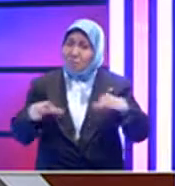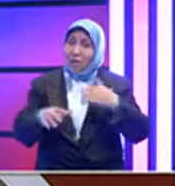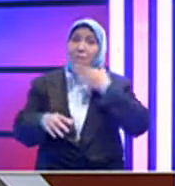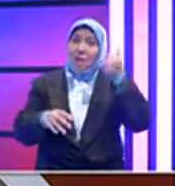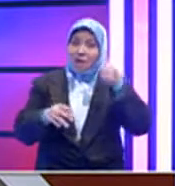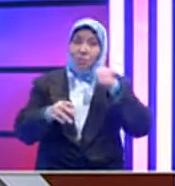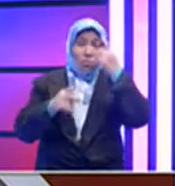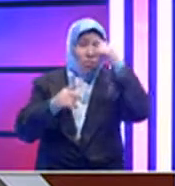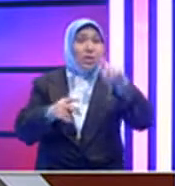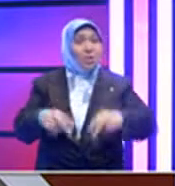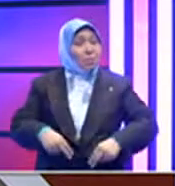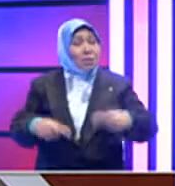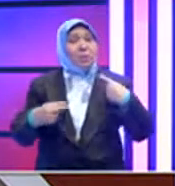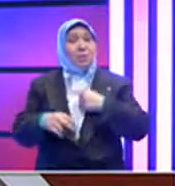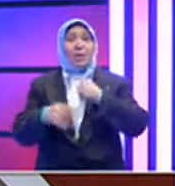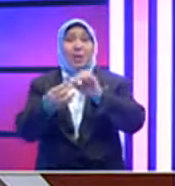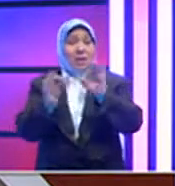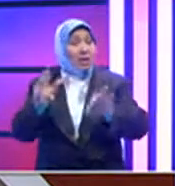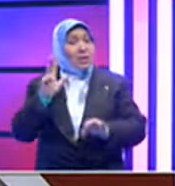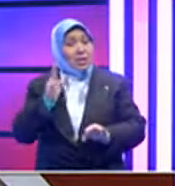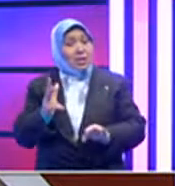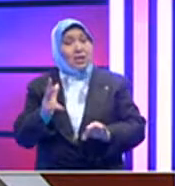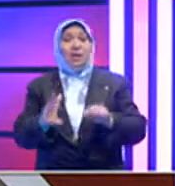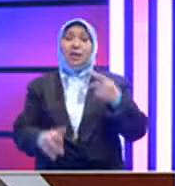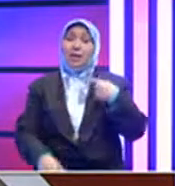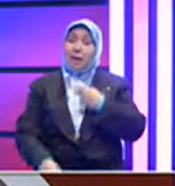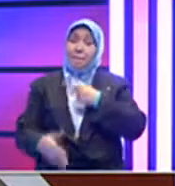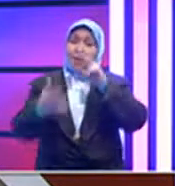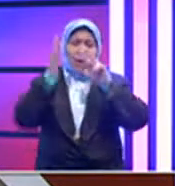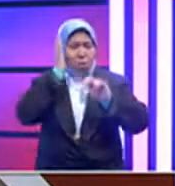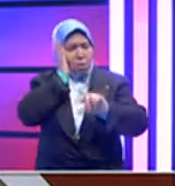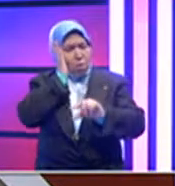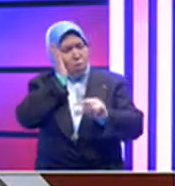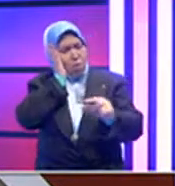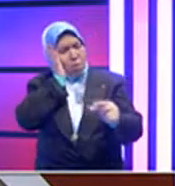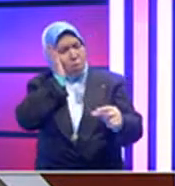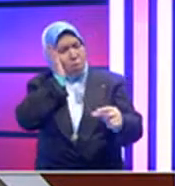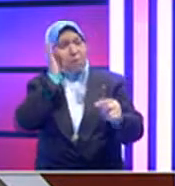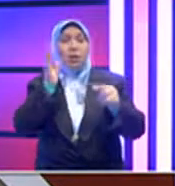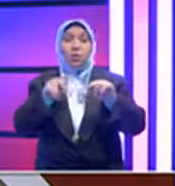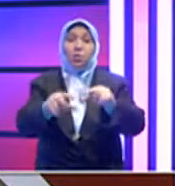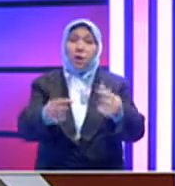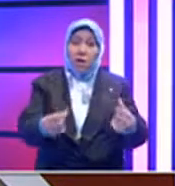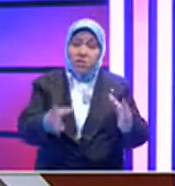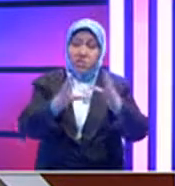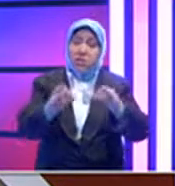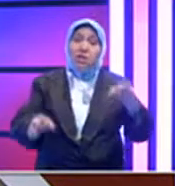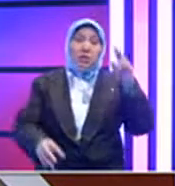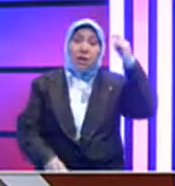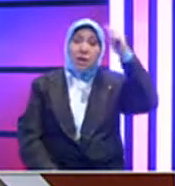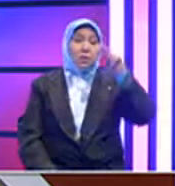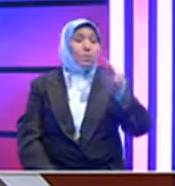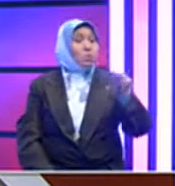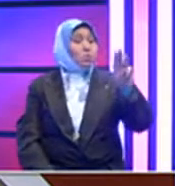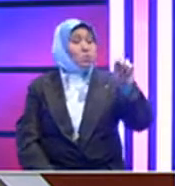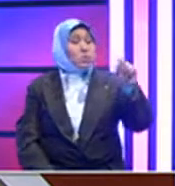pada yang ketiga Allah menyatakan netflow kami membacakan kami tilawah kan kepadamu sebahagian Jaber kisah Musa dan Firaun